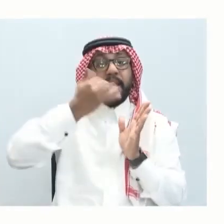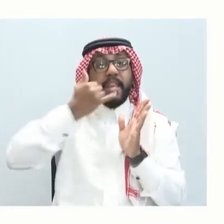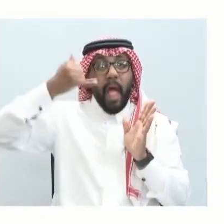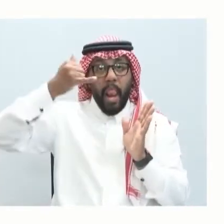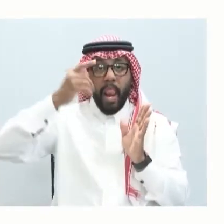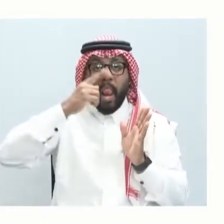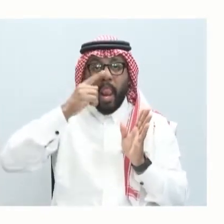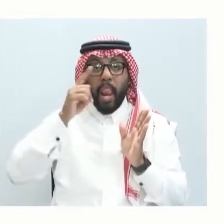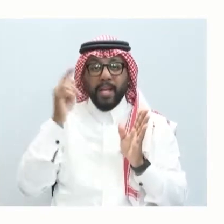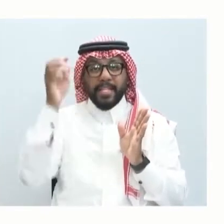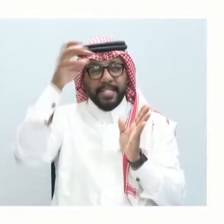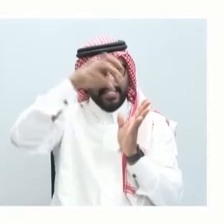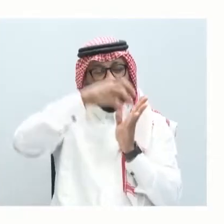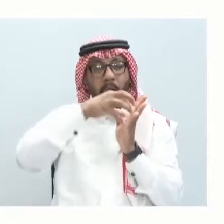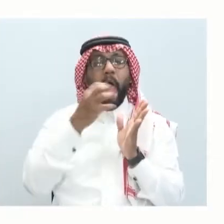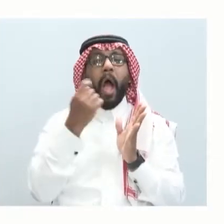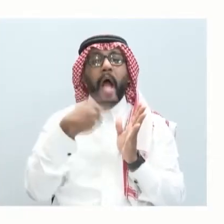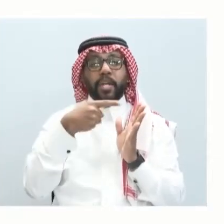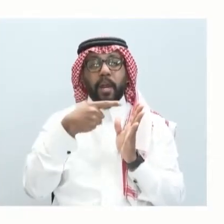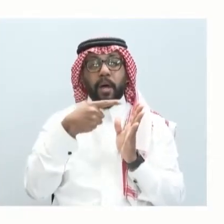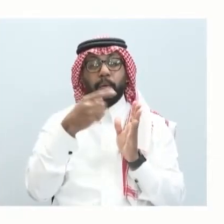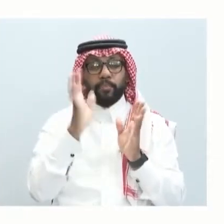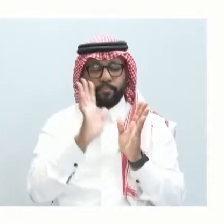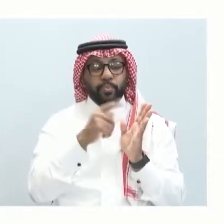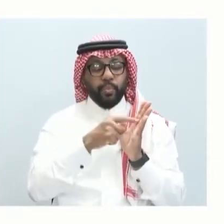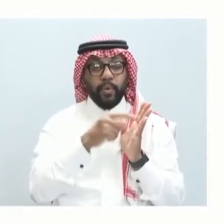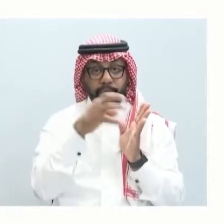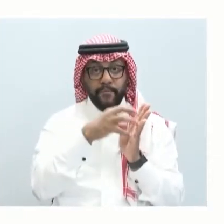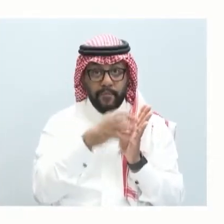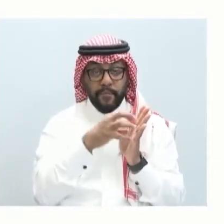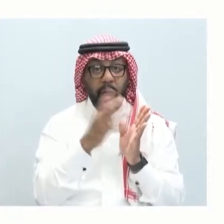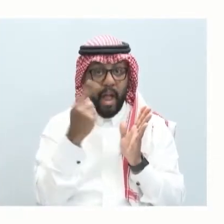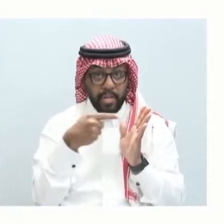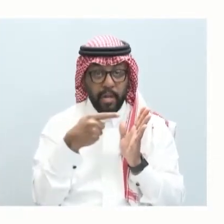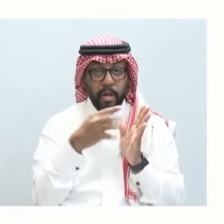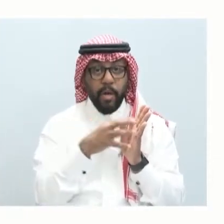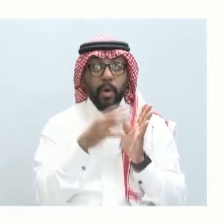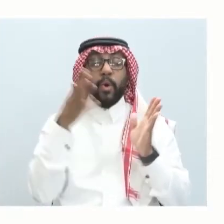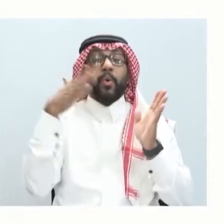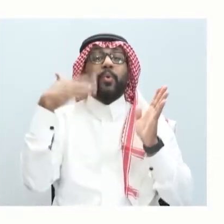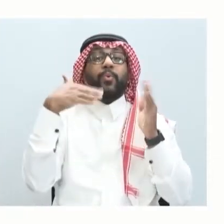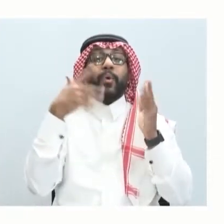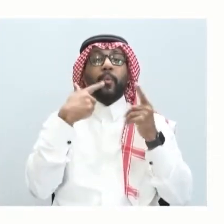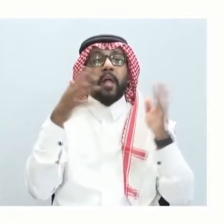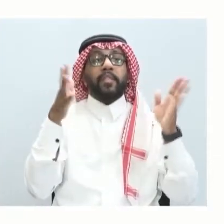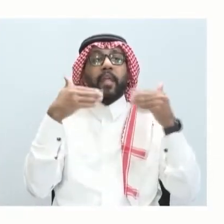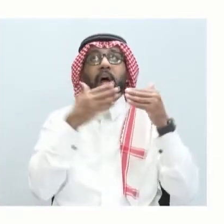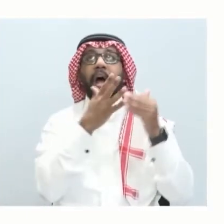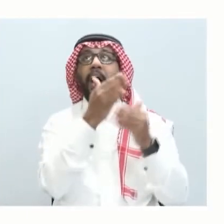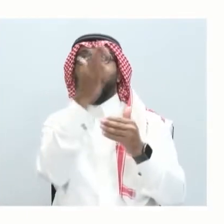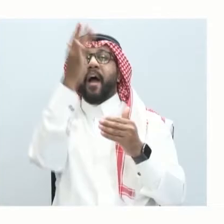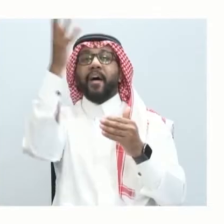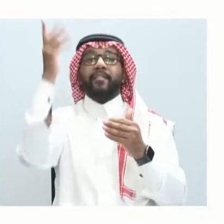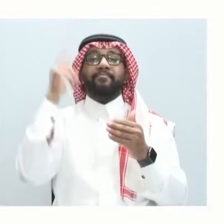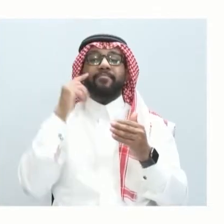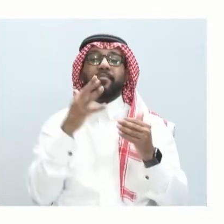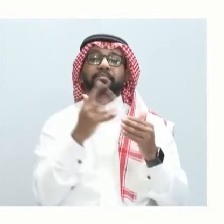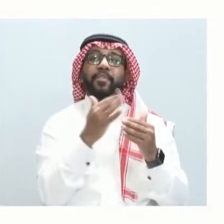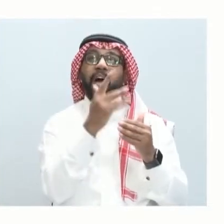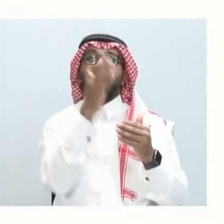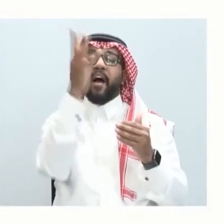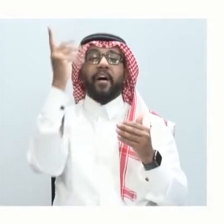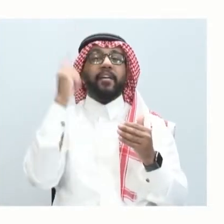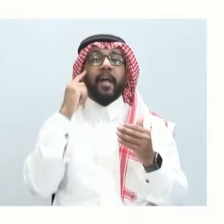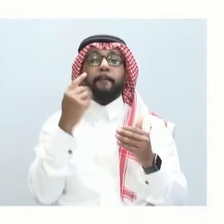كم كم نحله اذا نقوم بتحويطه هنا الطلب كم نحله بقيت على الزهره يريد ان يعرف كم